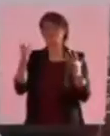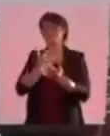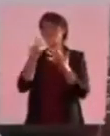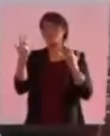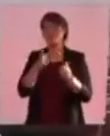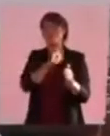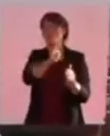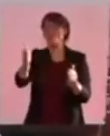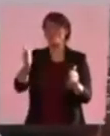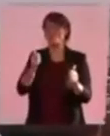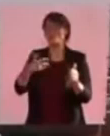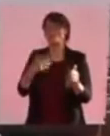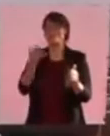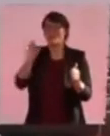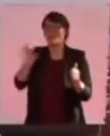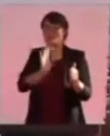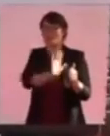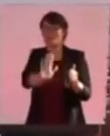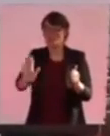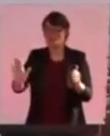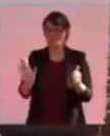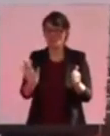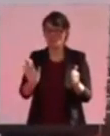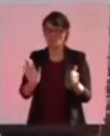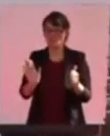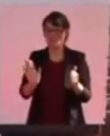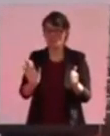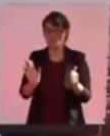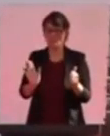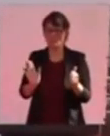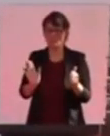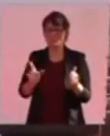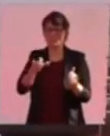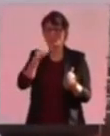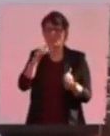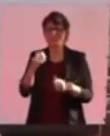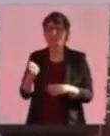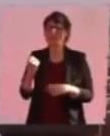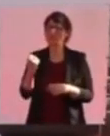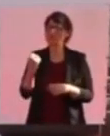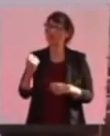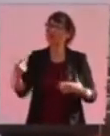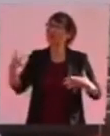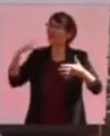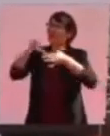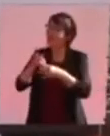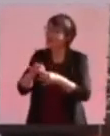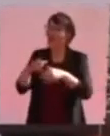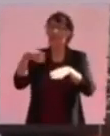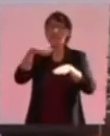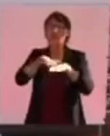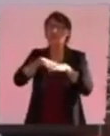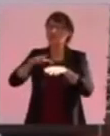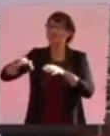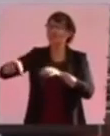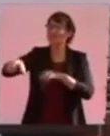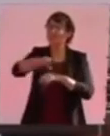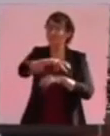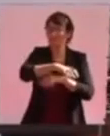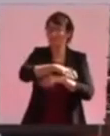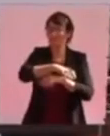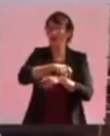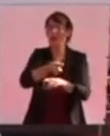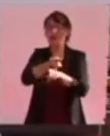occorre far crescere e rafforzare i legami con le attività e servizi distrettuali e devono potersi aprire all'esterno alla